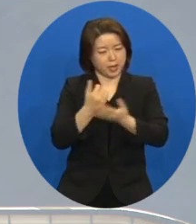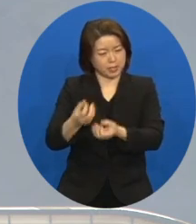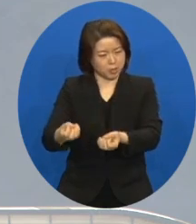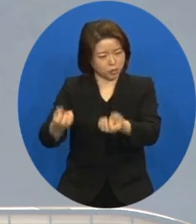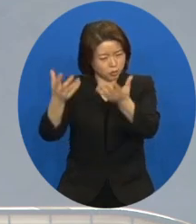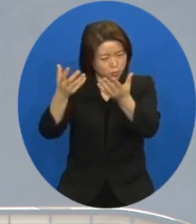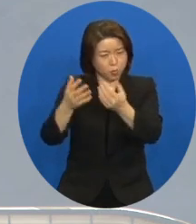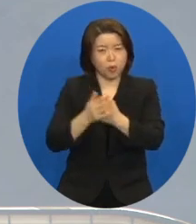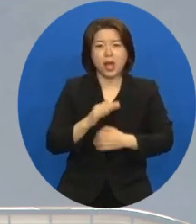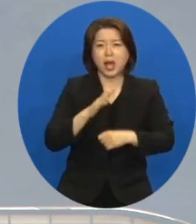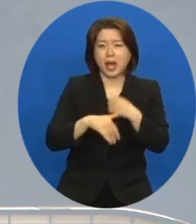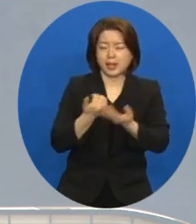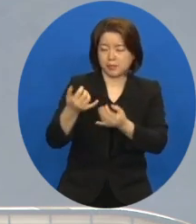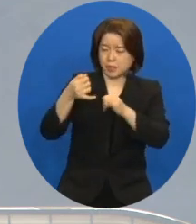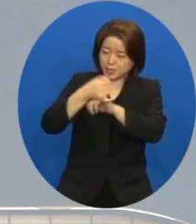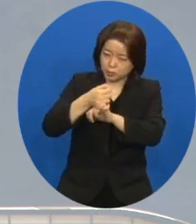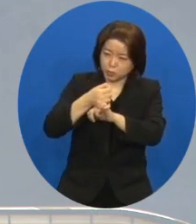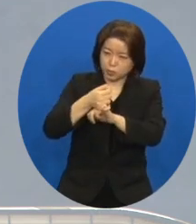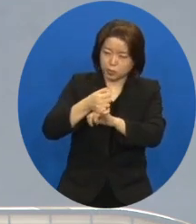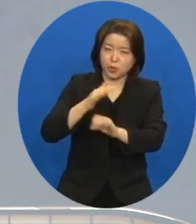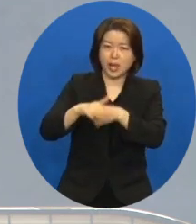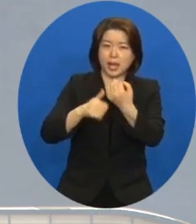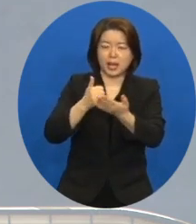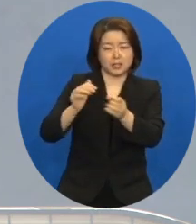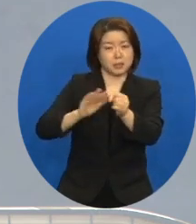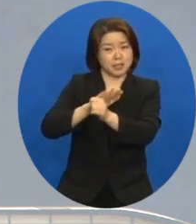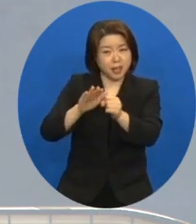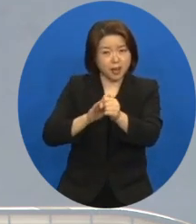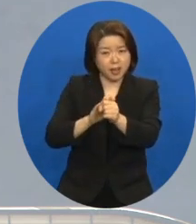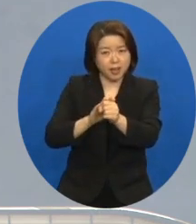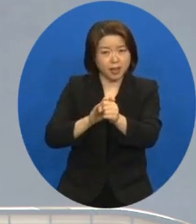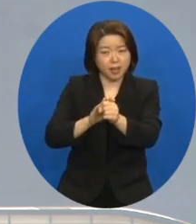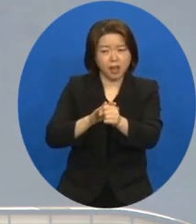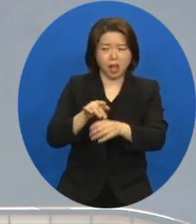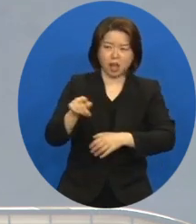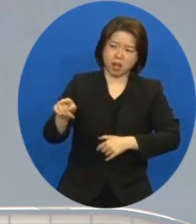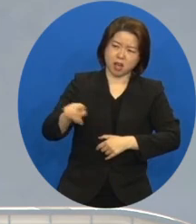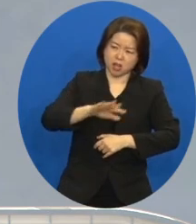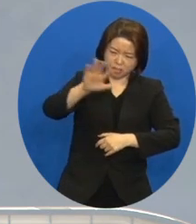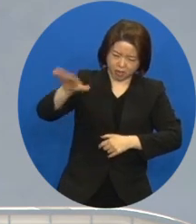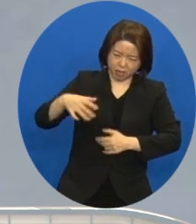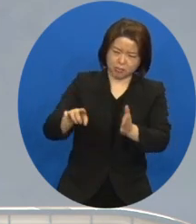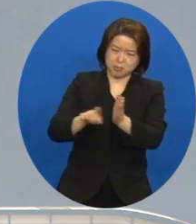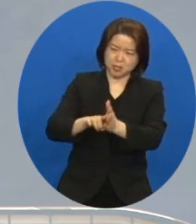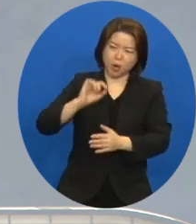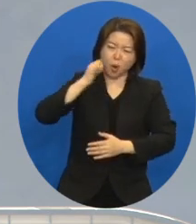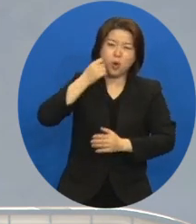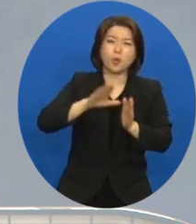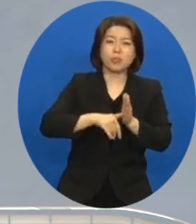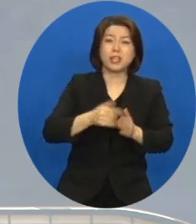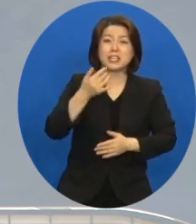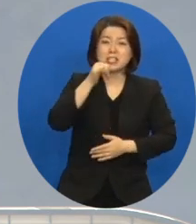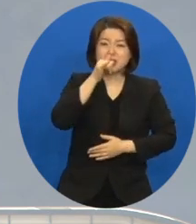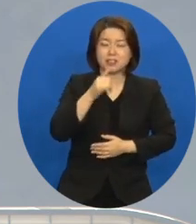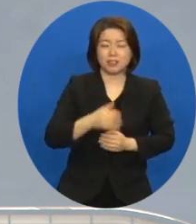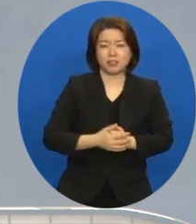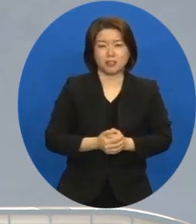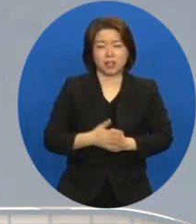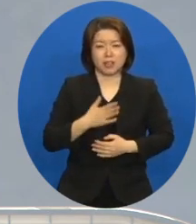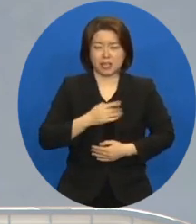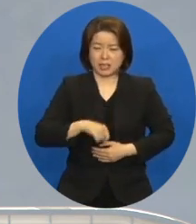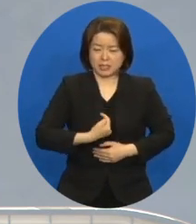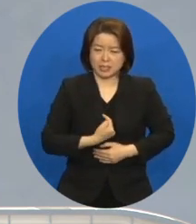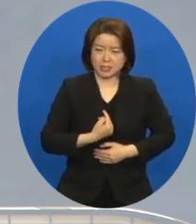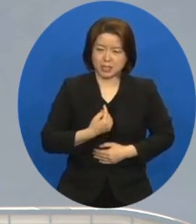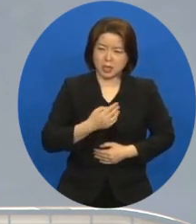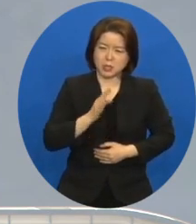축복, 하나님의 약속, 하나님의 사랑 믿어지지가 않았어요. 나 자신이